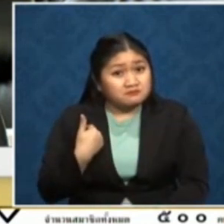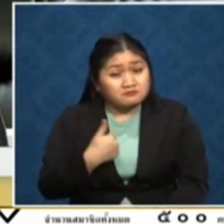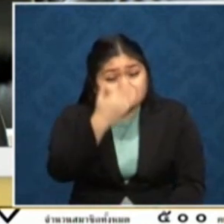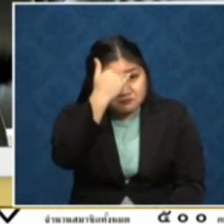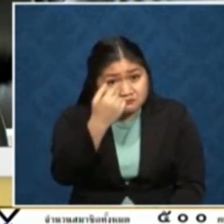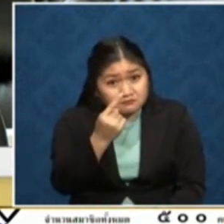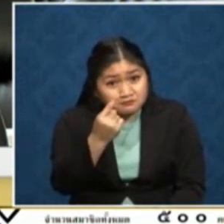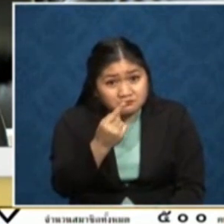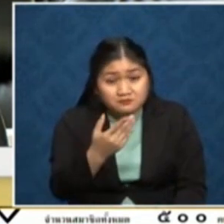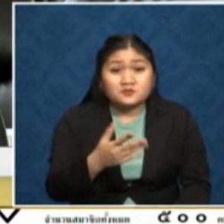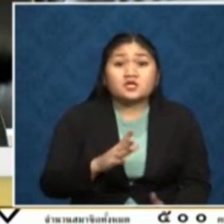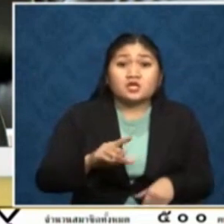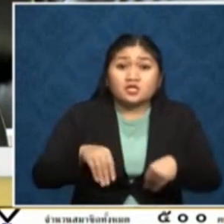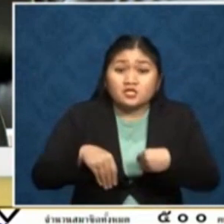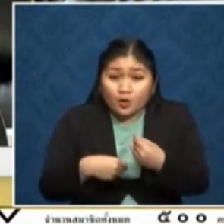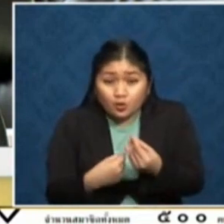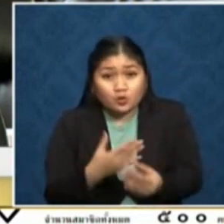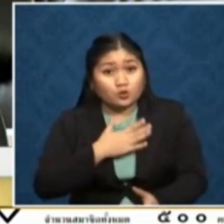าสังคมควรเปลี่ยนเพื่อนเรา